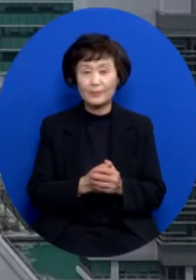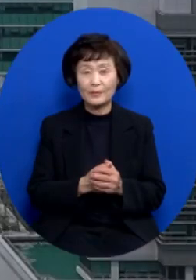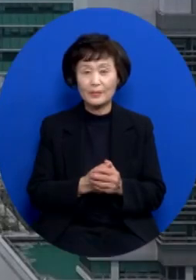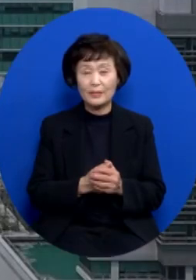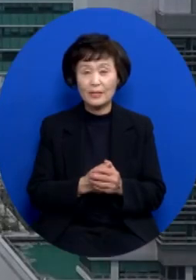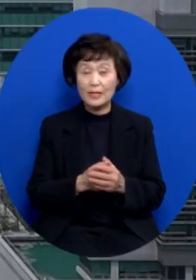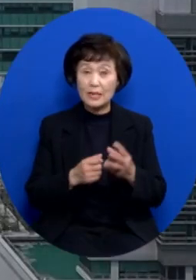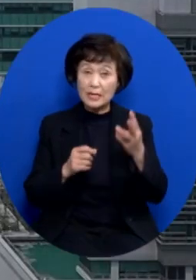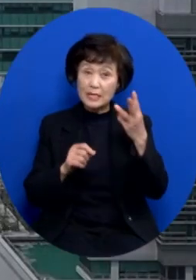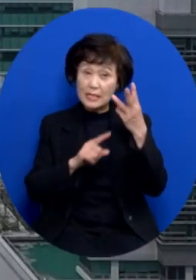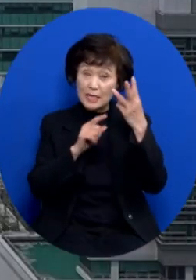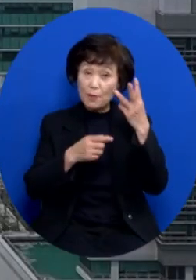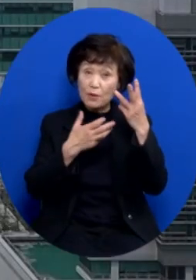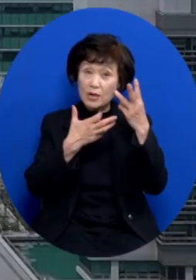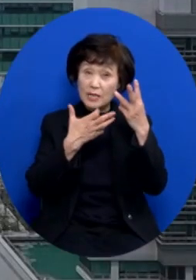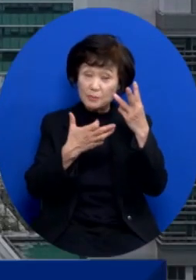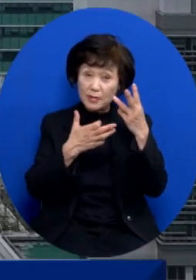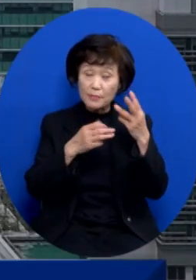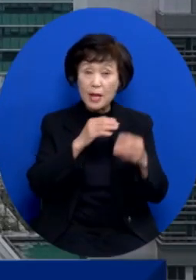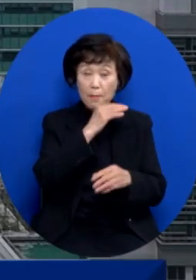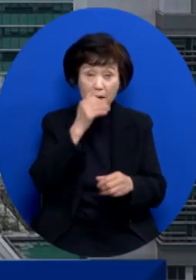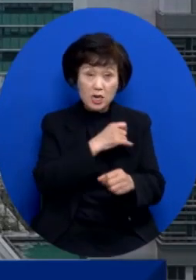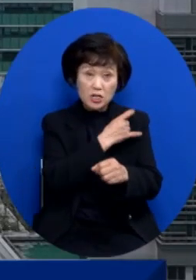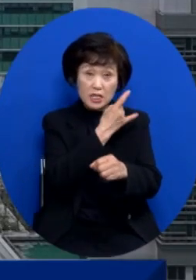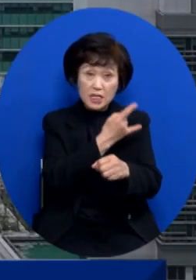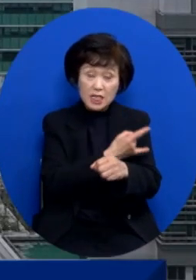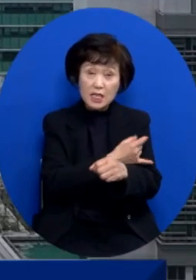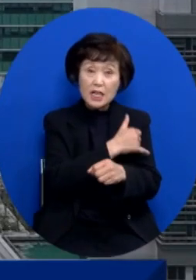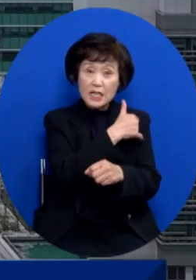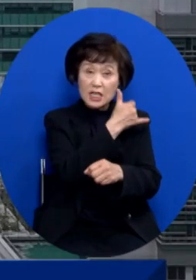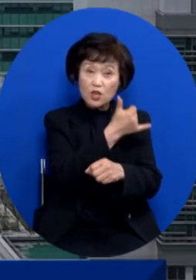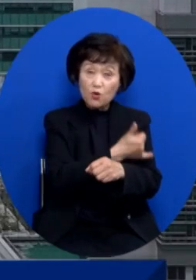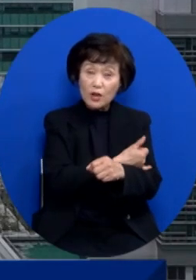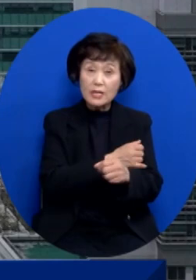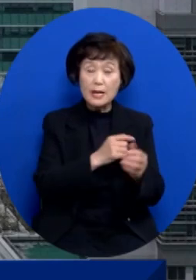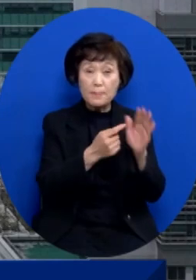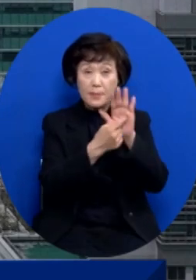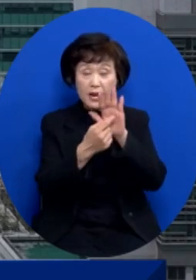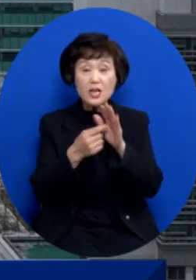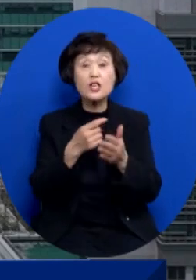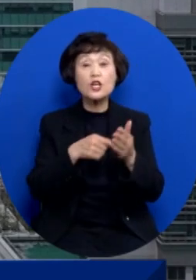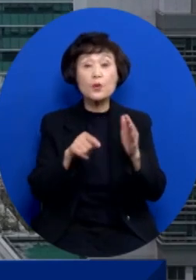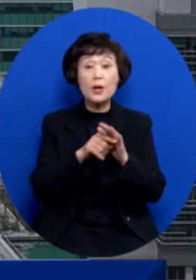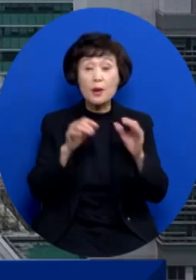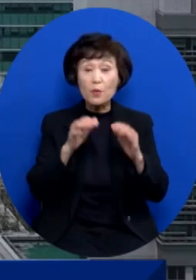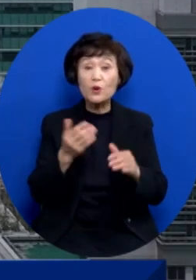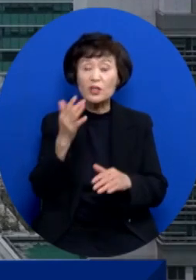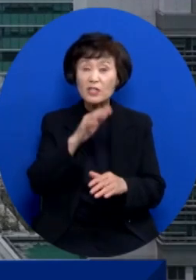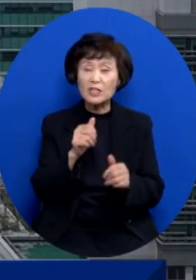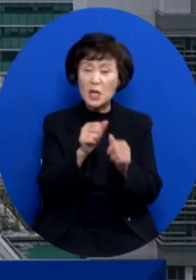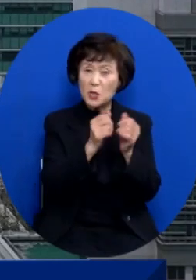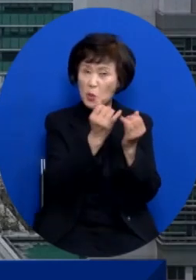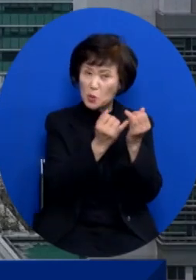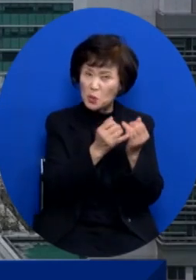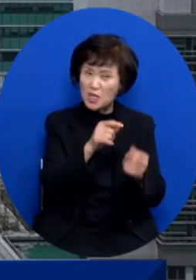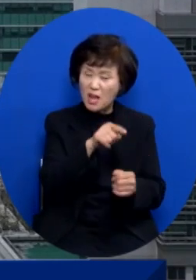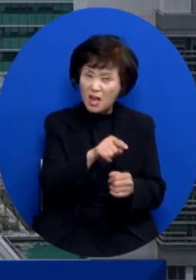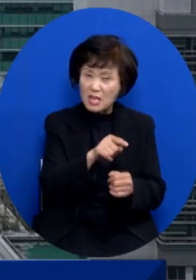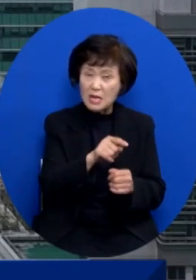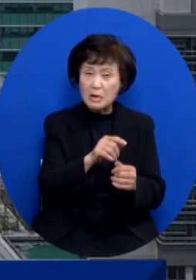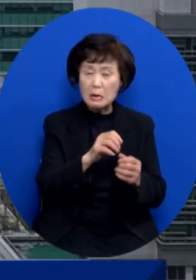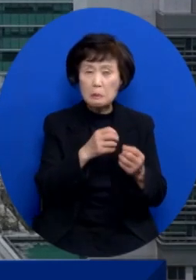지난 3월 13일 바른 인권을 알리기 위한 포럼이 개최됐죠. 동성애 옹호를 무기로 사용되는 왜곡된 인권